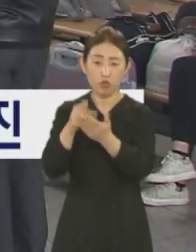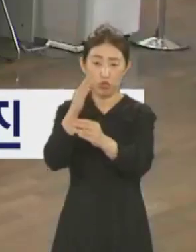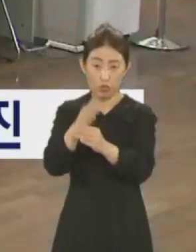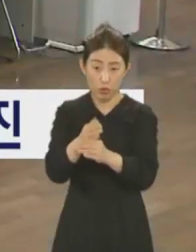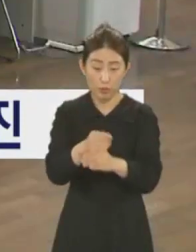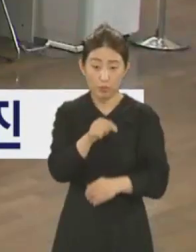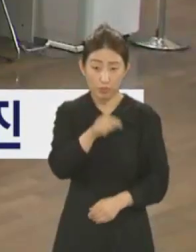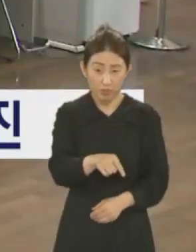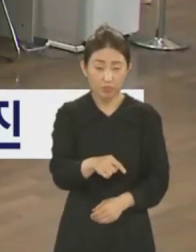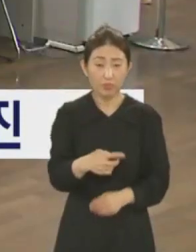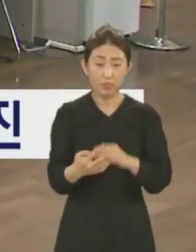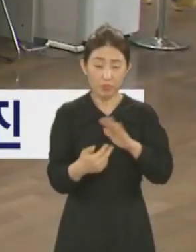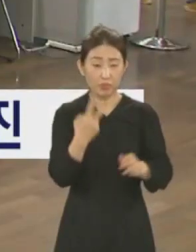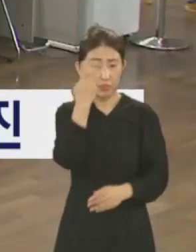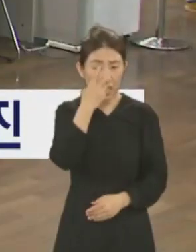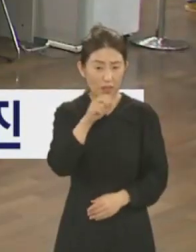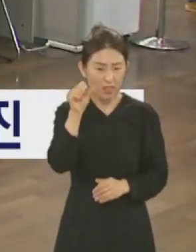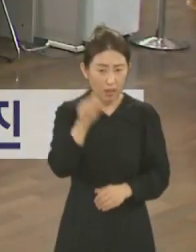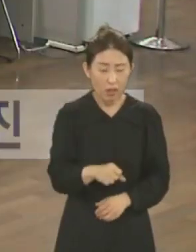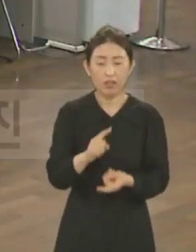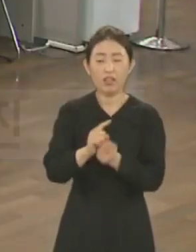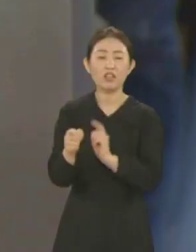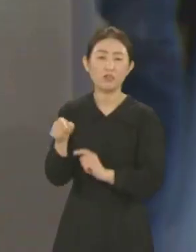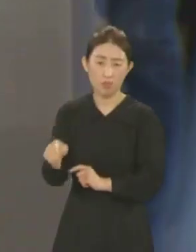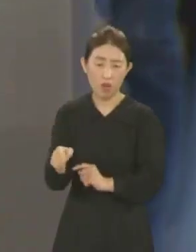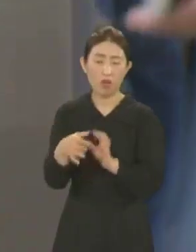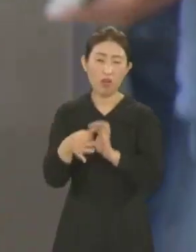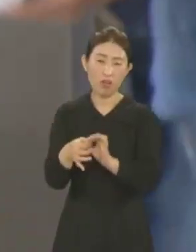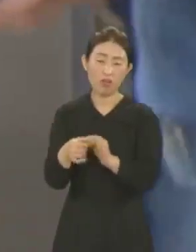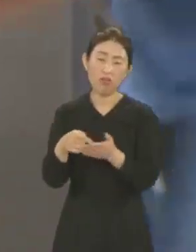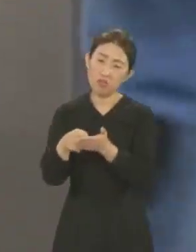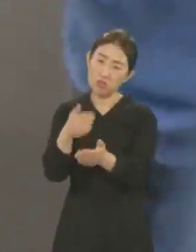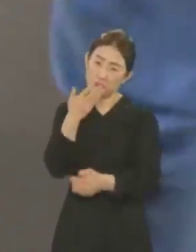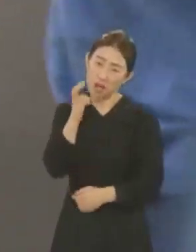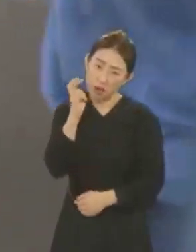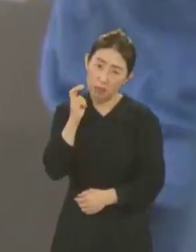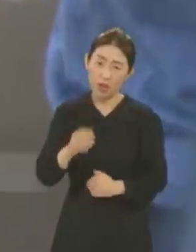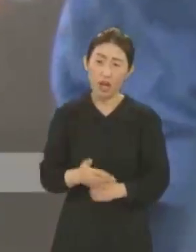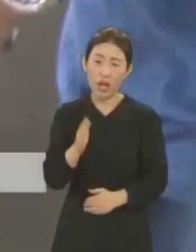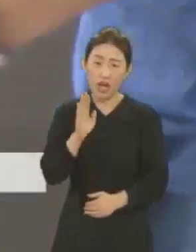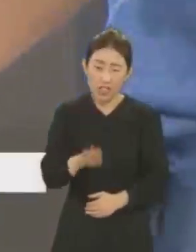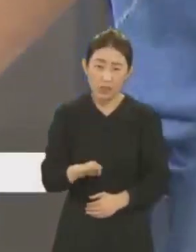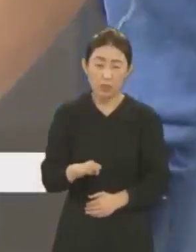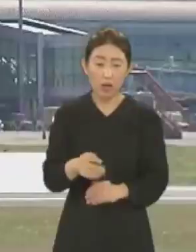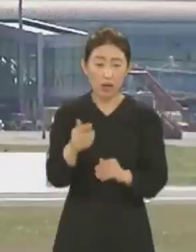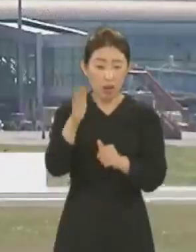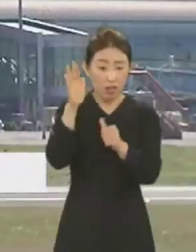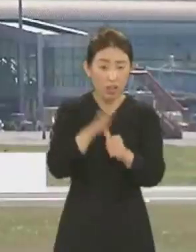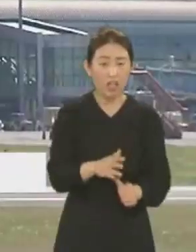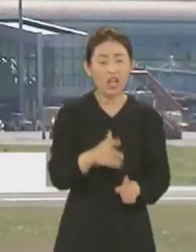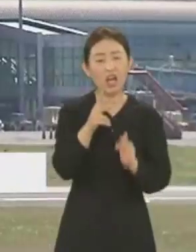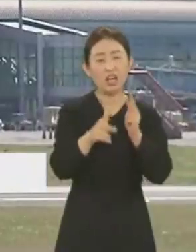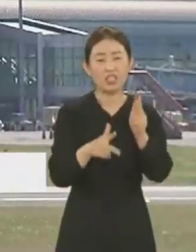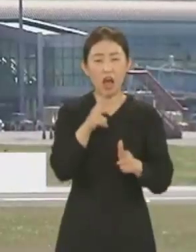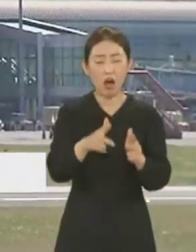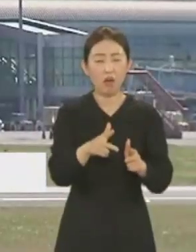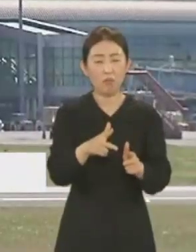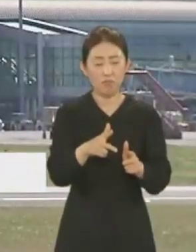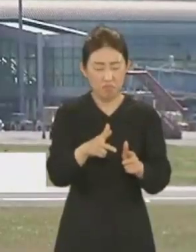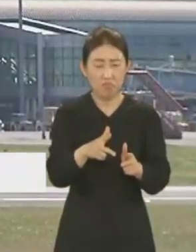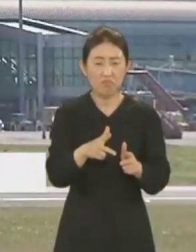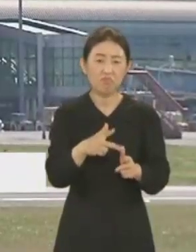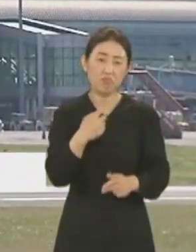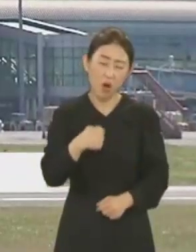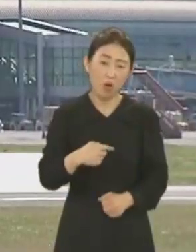서산공항이 예타를 탈락할 경우 대안이 될 수 있다는 의견이 나왔습니다 하지만 여전히 예타 탈락 사업이라는 딱지가 붙게